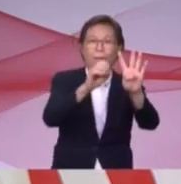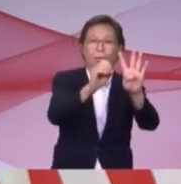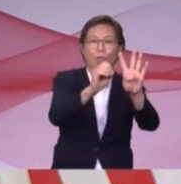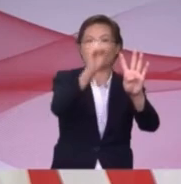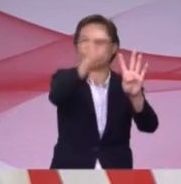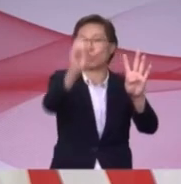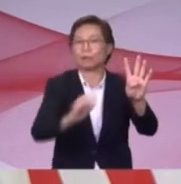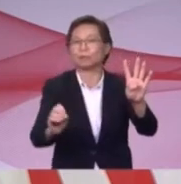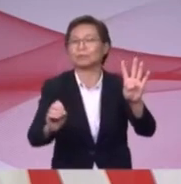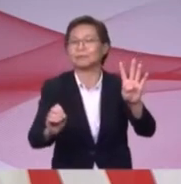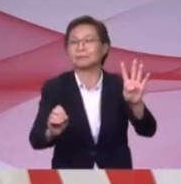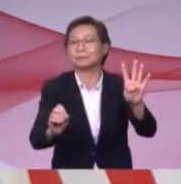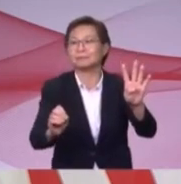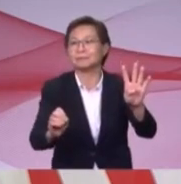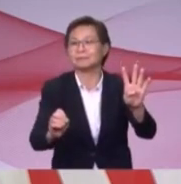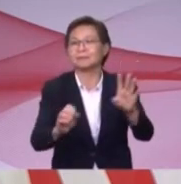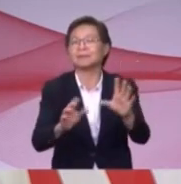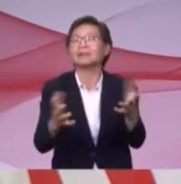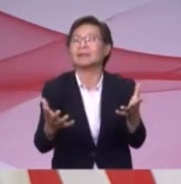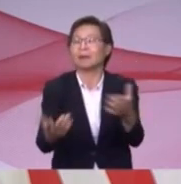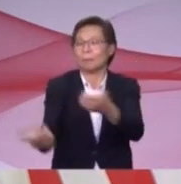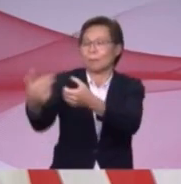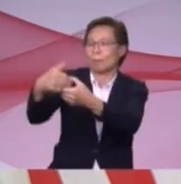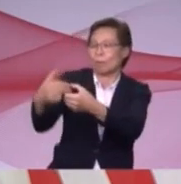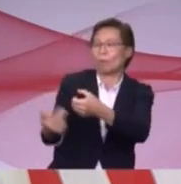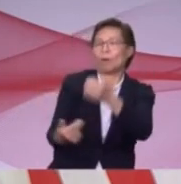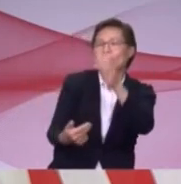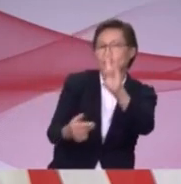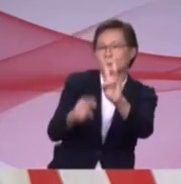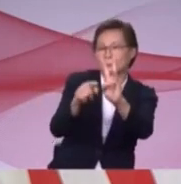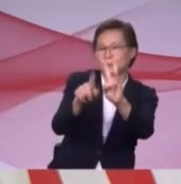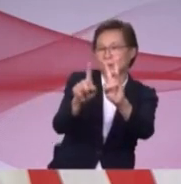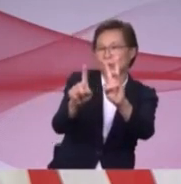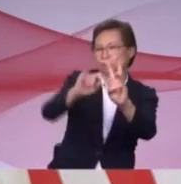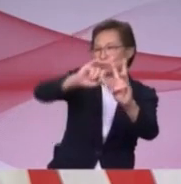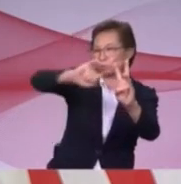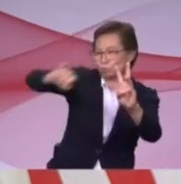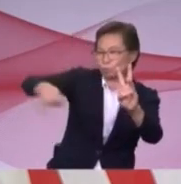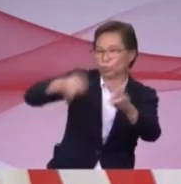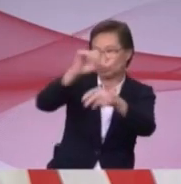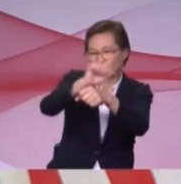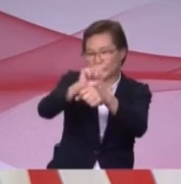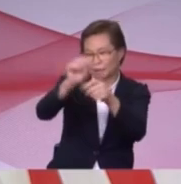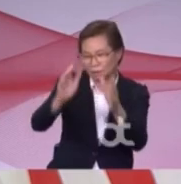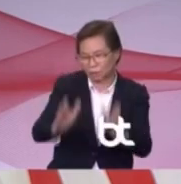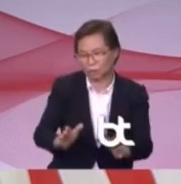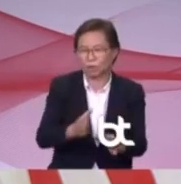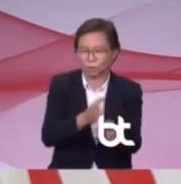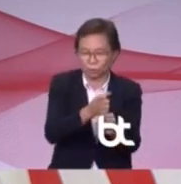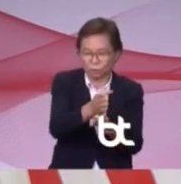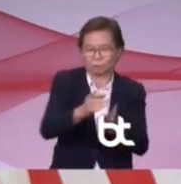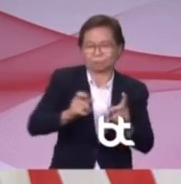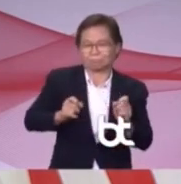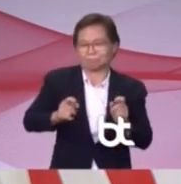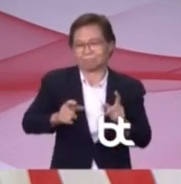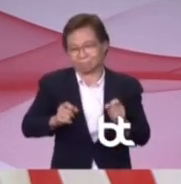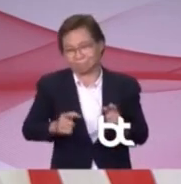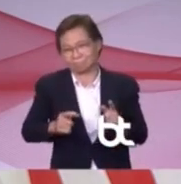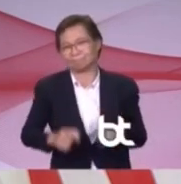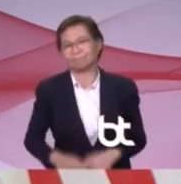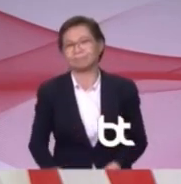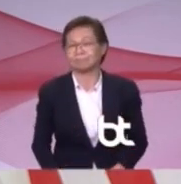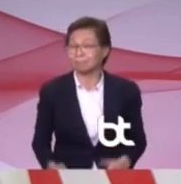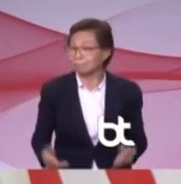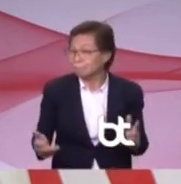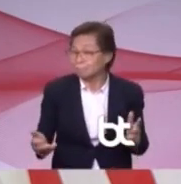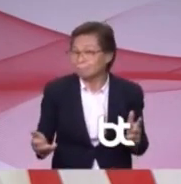40%, yang melibatkan 6.1 juta pekerja sektor swasta.